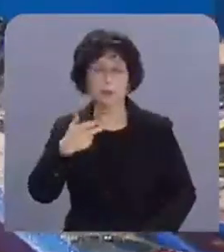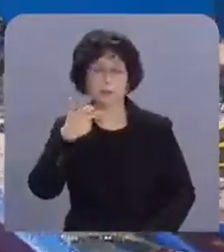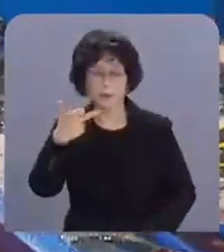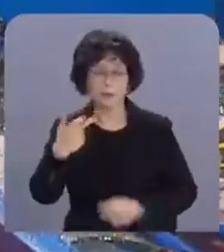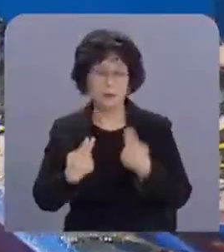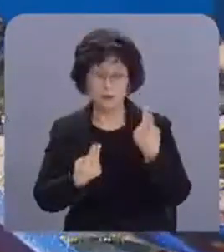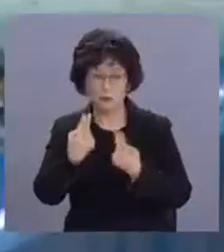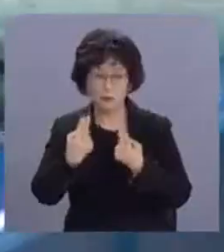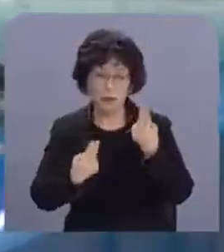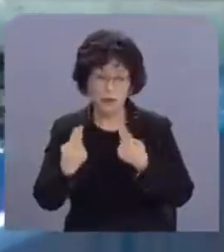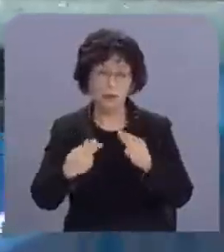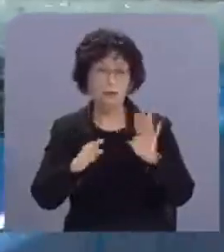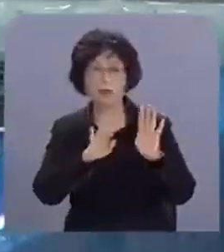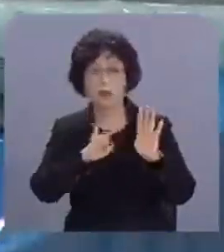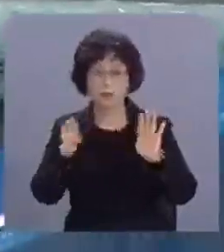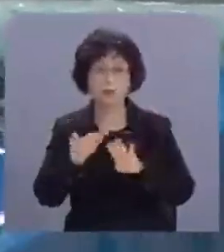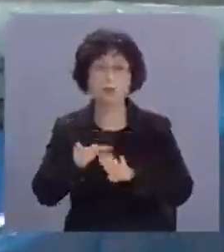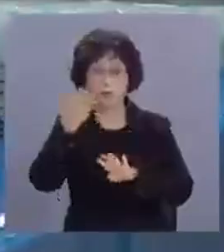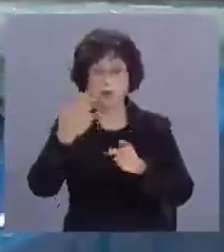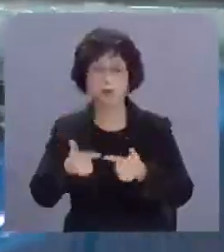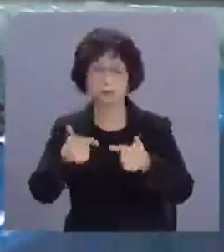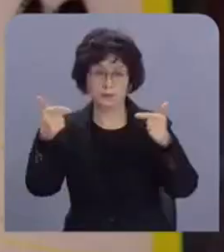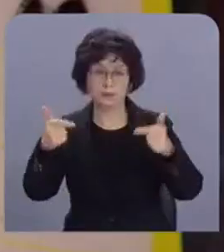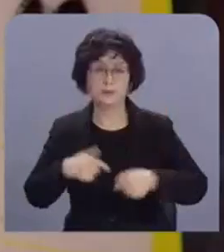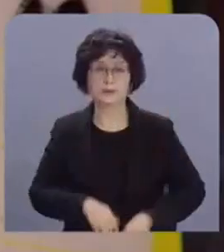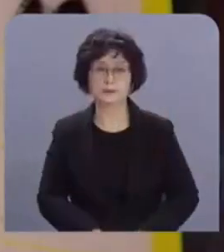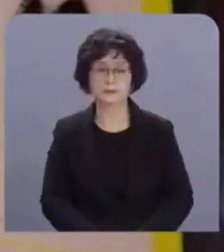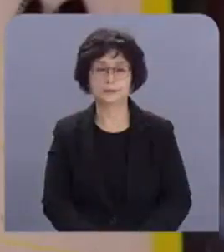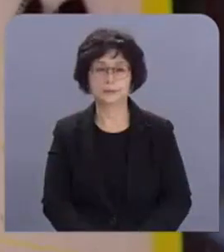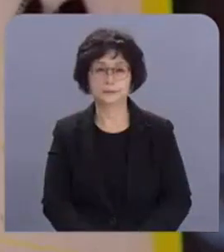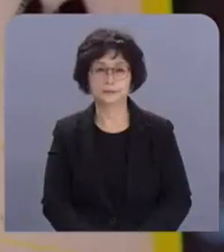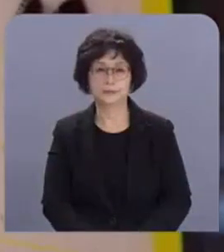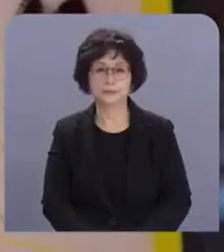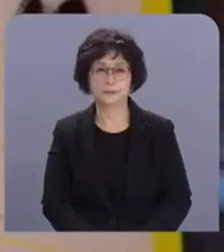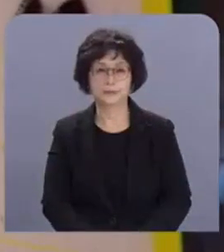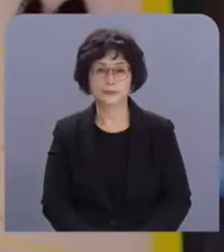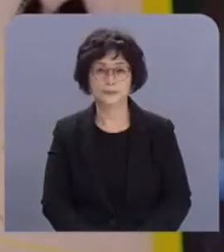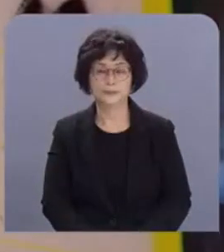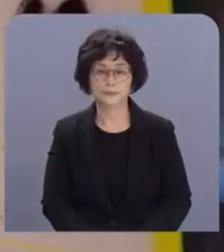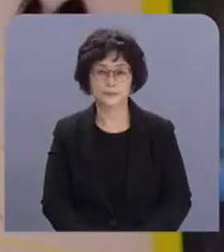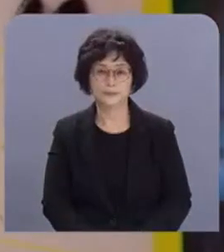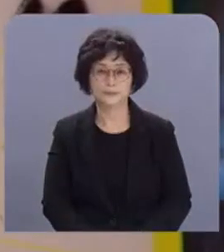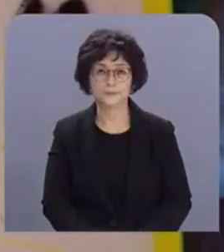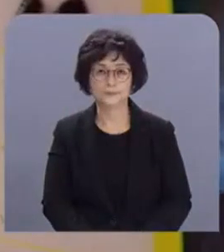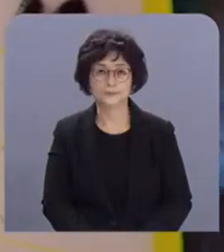2017년보다 4배 이상 늘었습니다 KBS 뉴스 이슬입니다